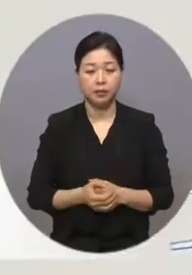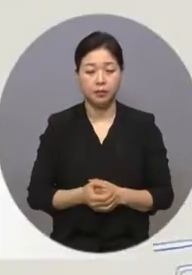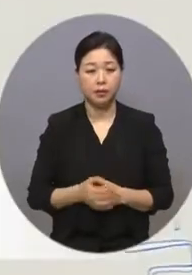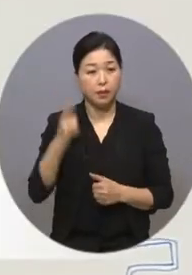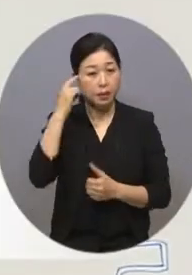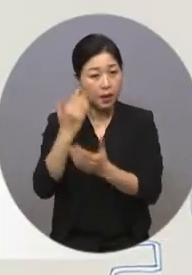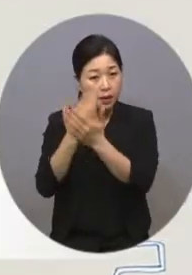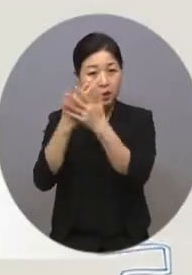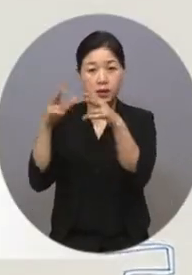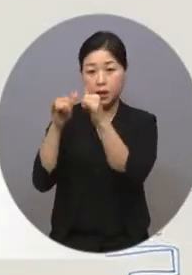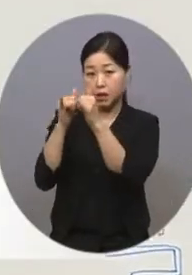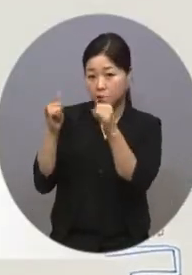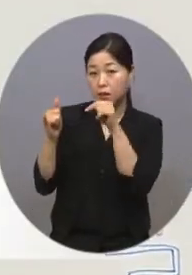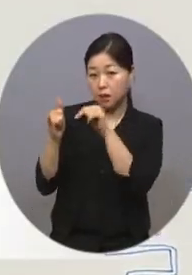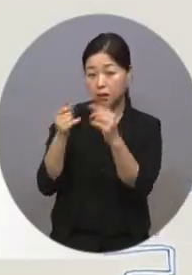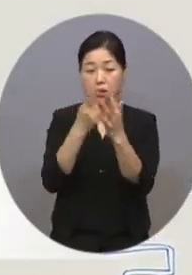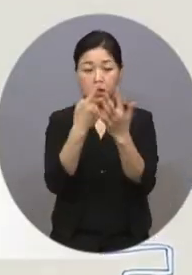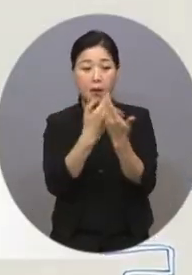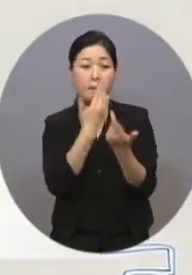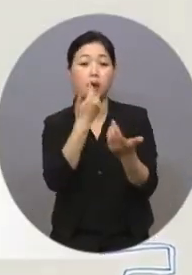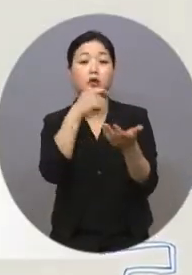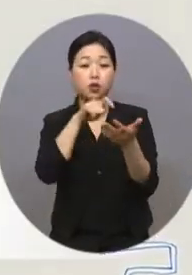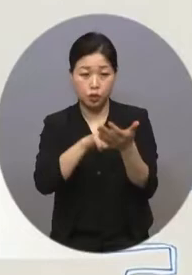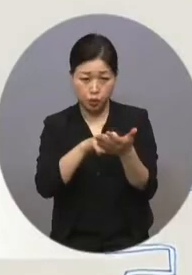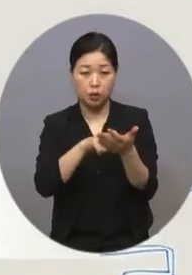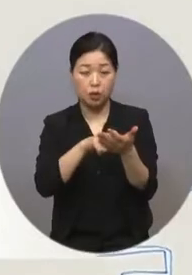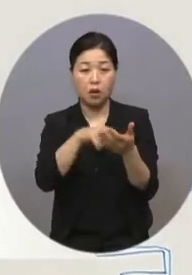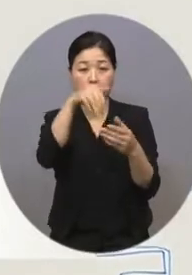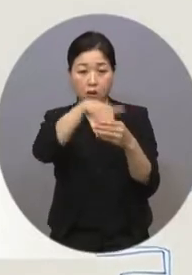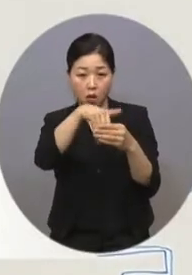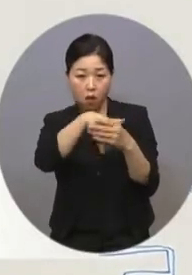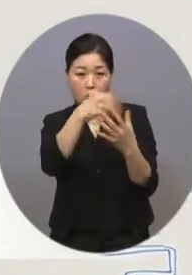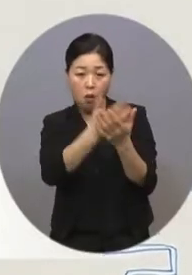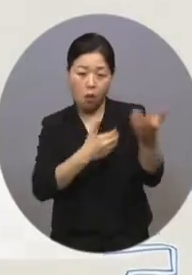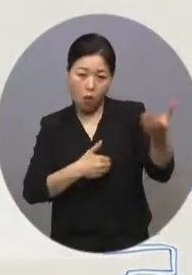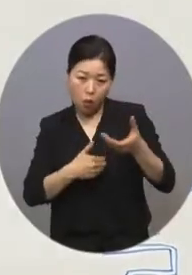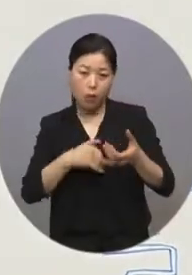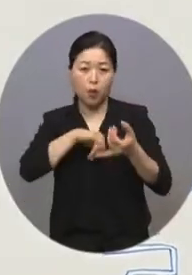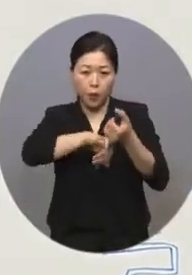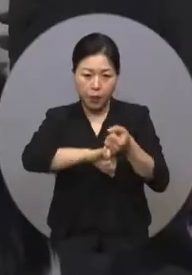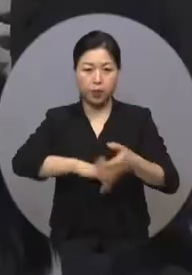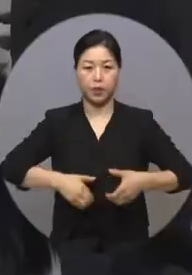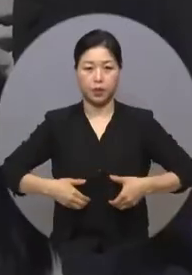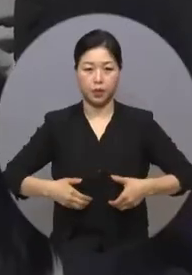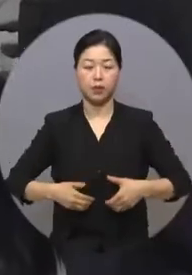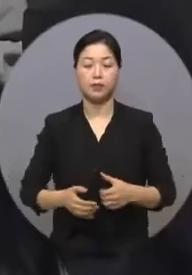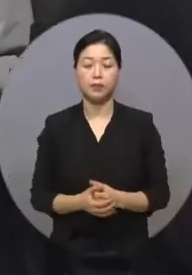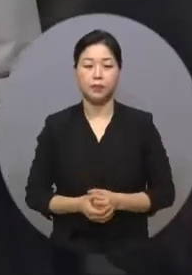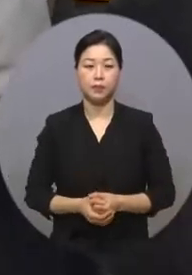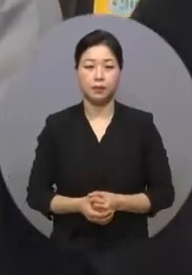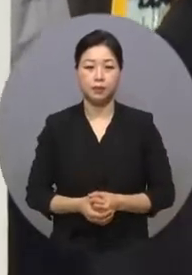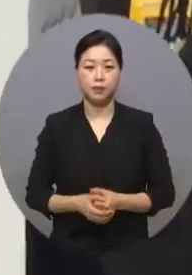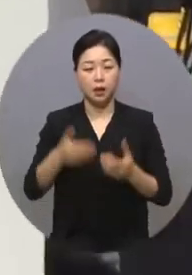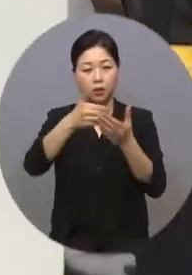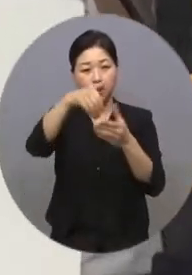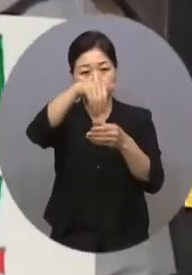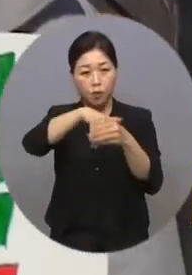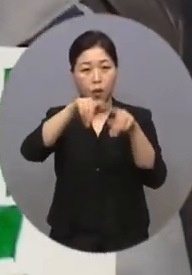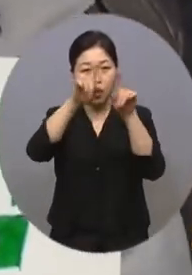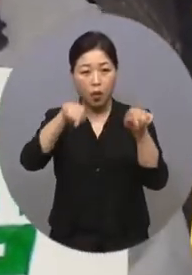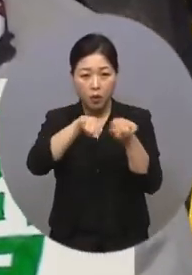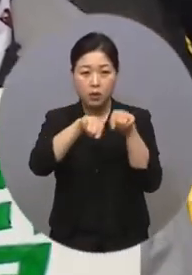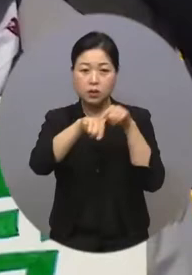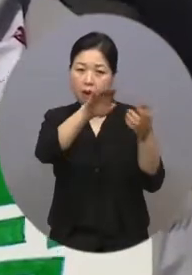이들에게 이해할 수 있는 쉬운 형태의 선거 공보물 제공이 필수적입니다. 그림 투표 용지 도입에